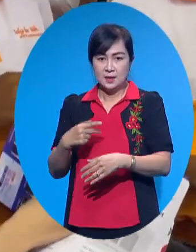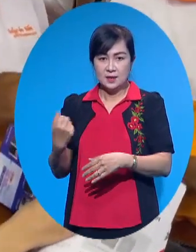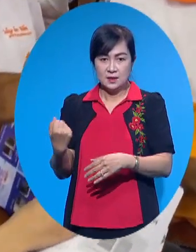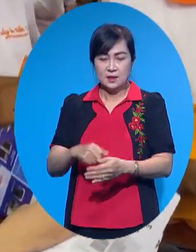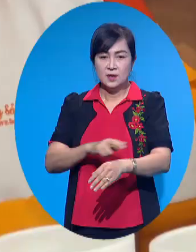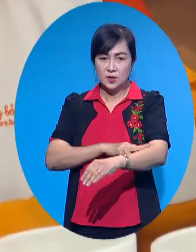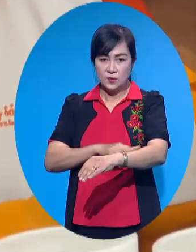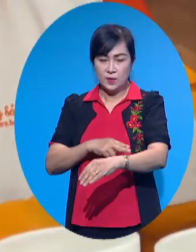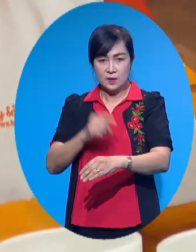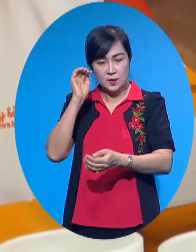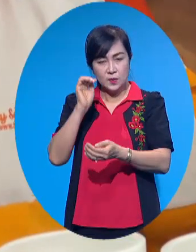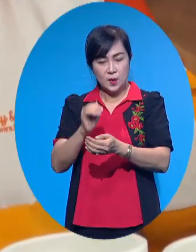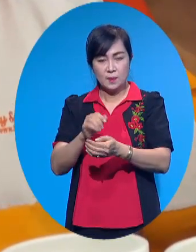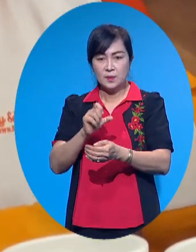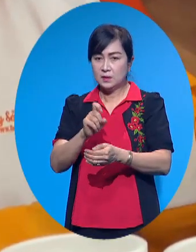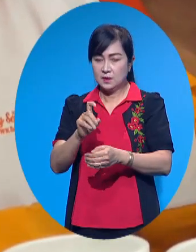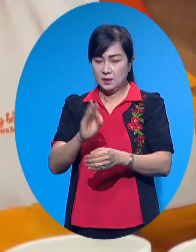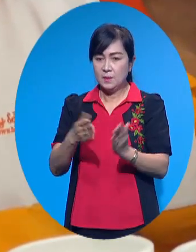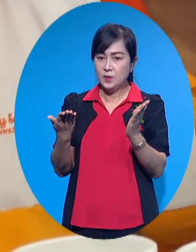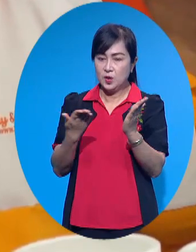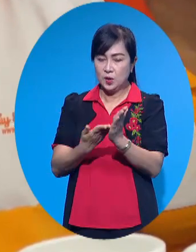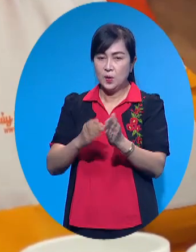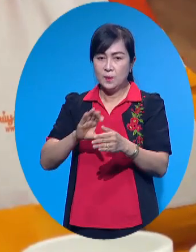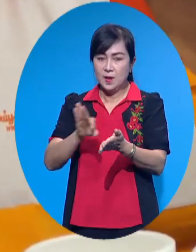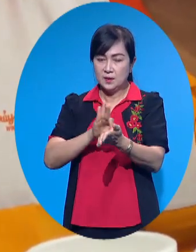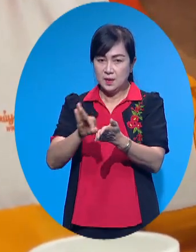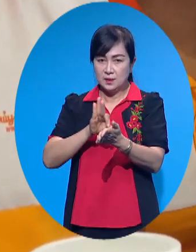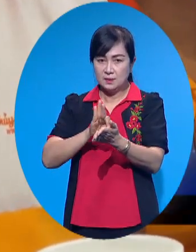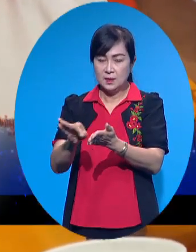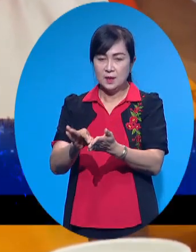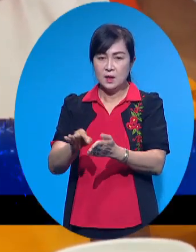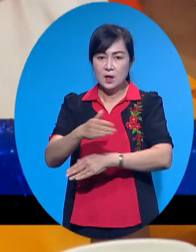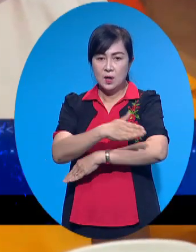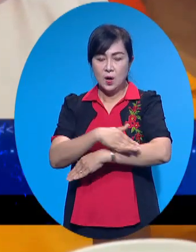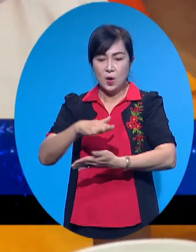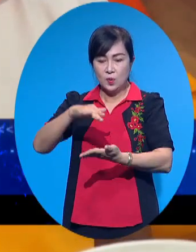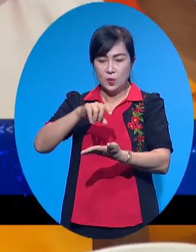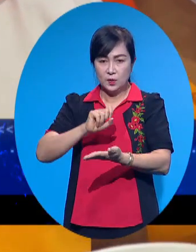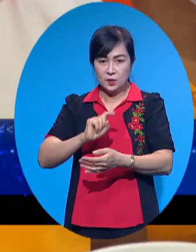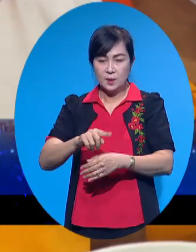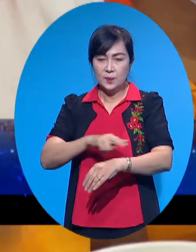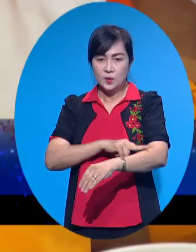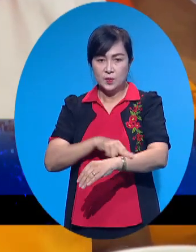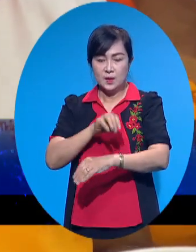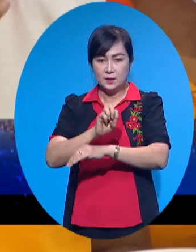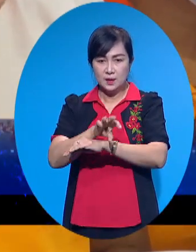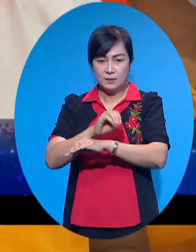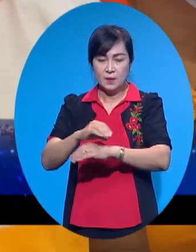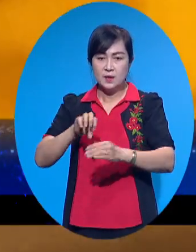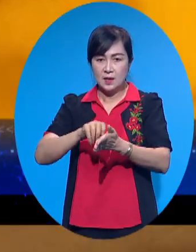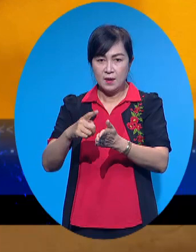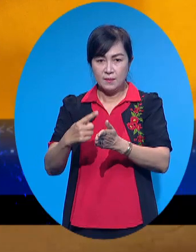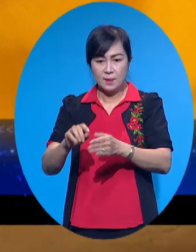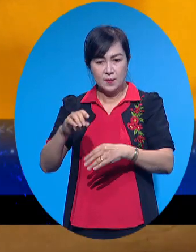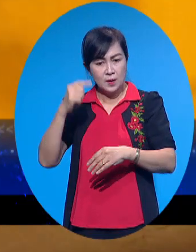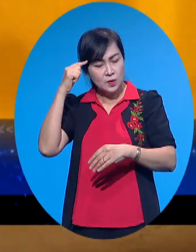các chuyên viên nhiều năm kinh nghiệm của Dr. Thơm giới thiệu các thiết bị tiên tiến hiện đại hỗ trợ việc nuôi tôm, được các chuyên gia tư vấn các giải pháp chẩn đoán